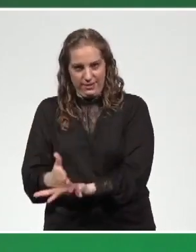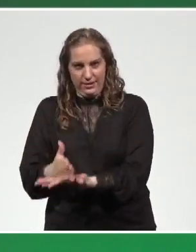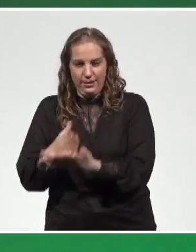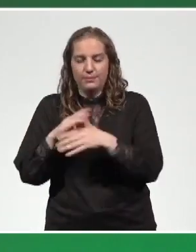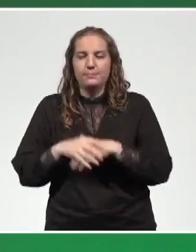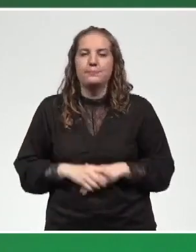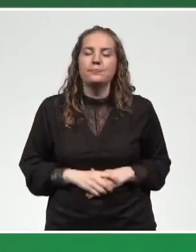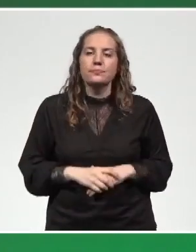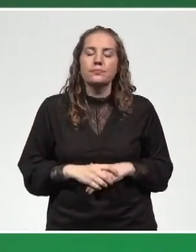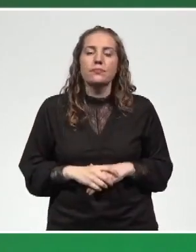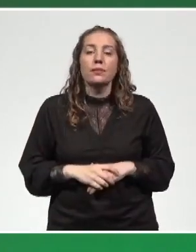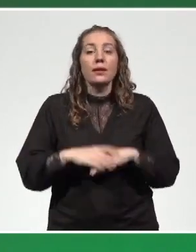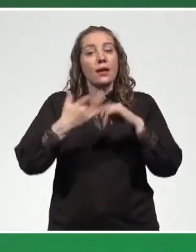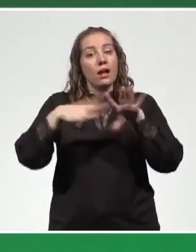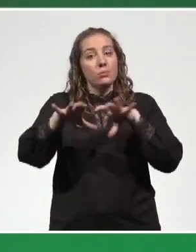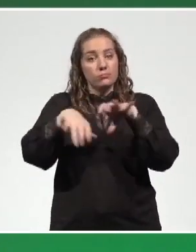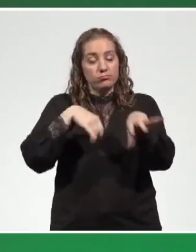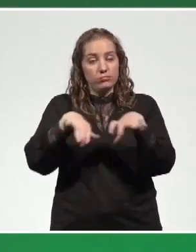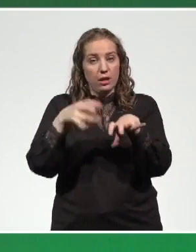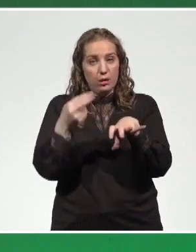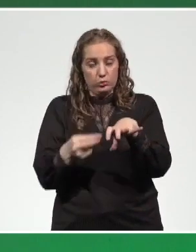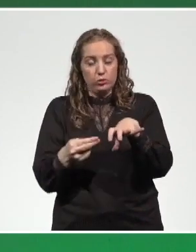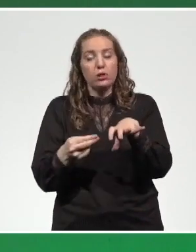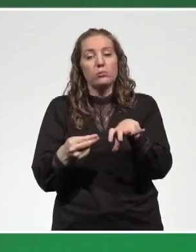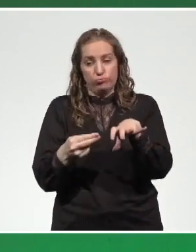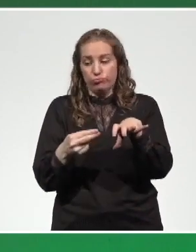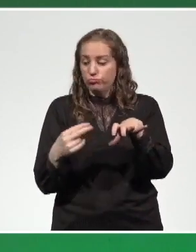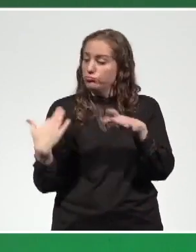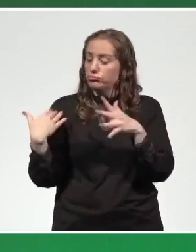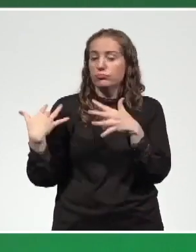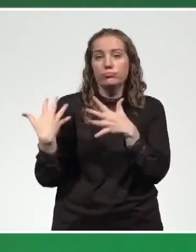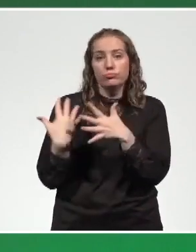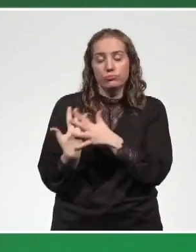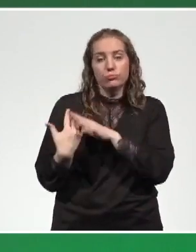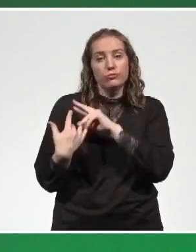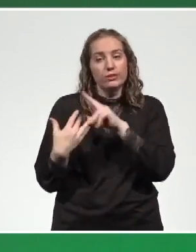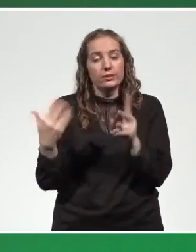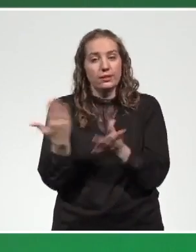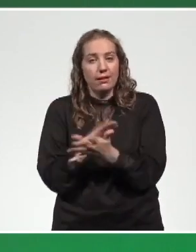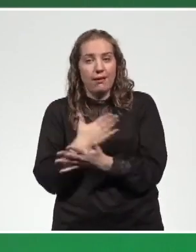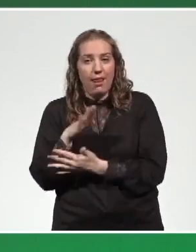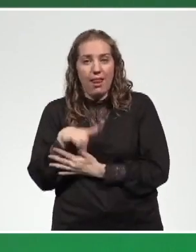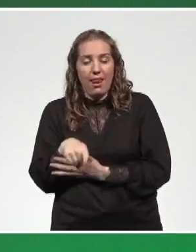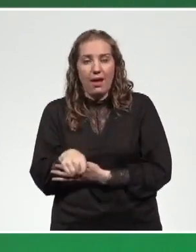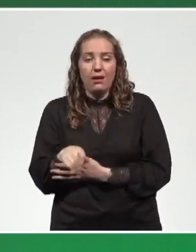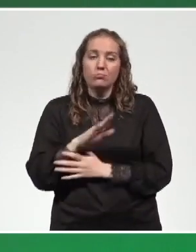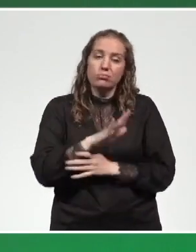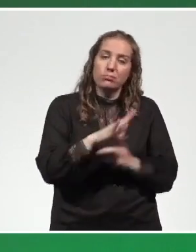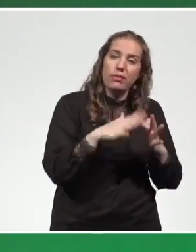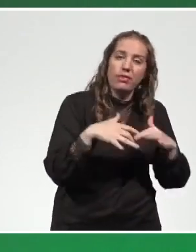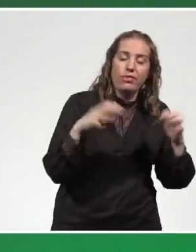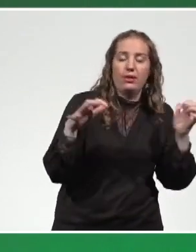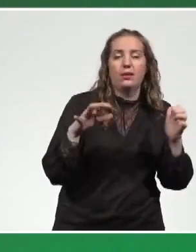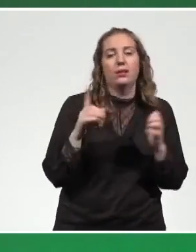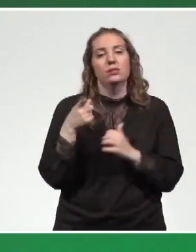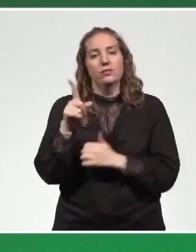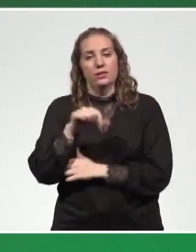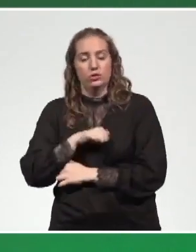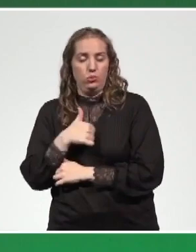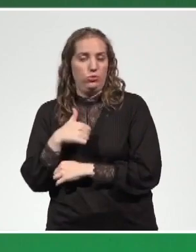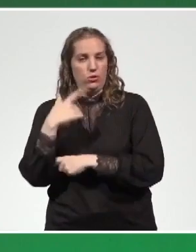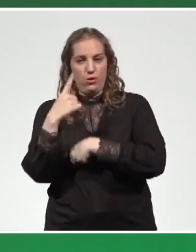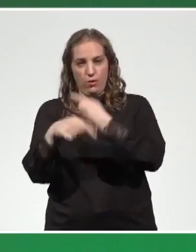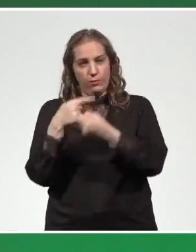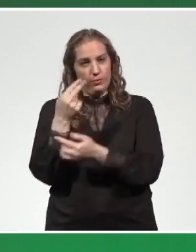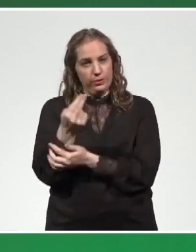Áhersla á almenningssamgöngur hefur sömuleiðis alltaf verið áhersla VG hvort sem á þingi eða í sveitarstjórnum og verður það